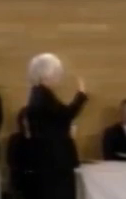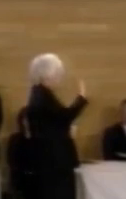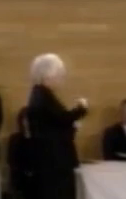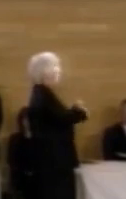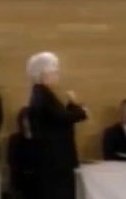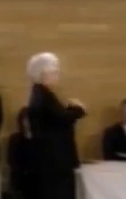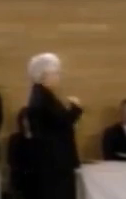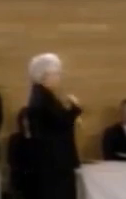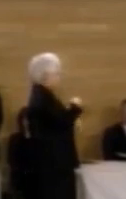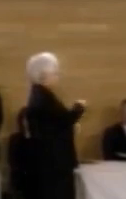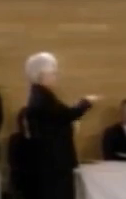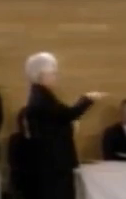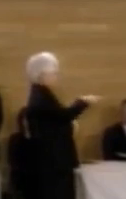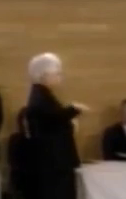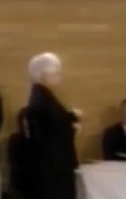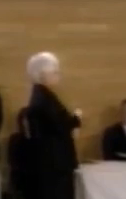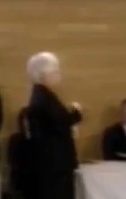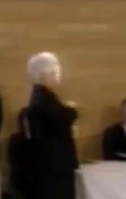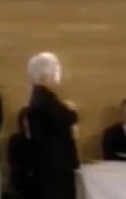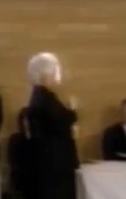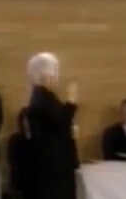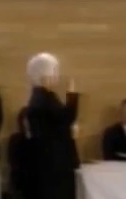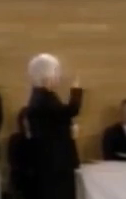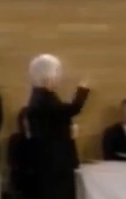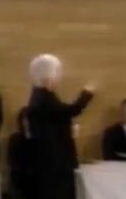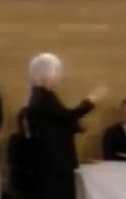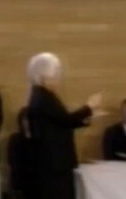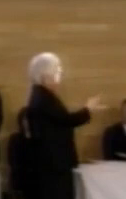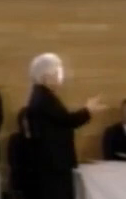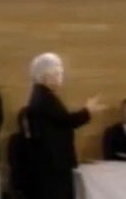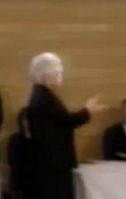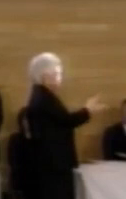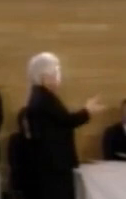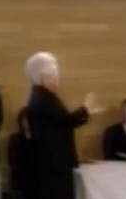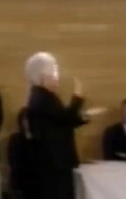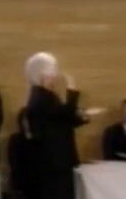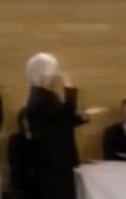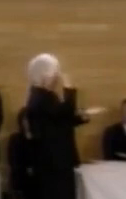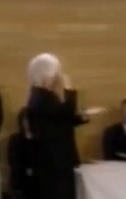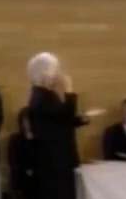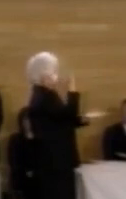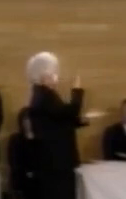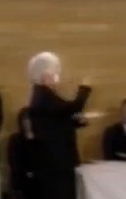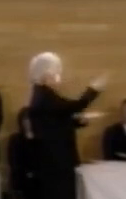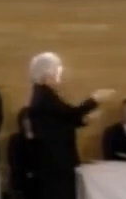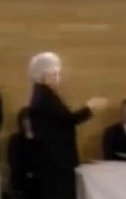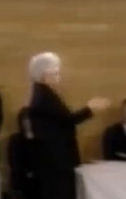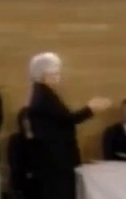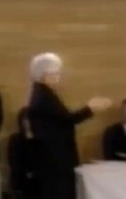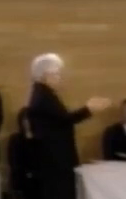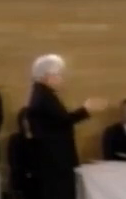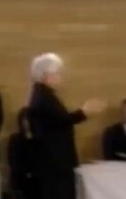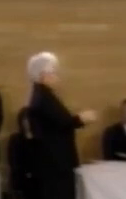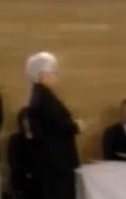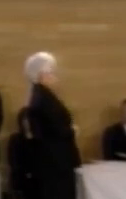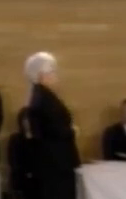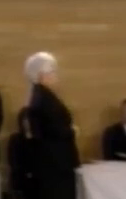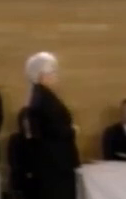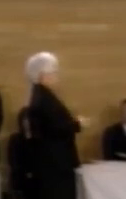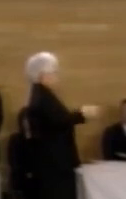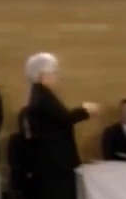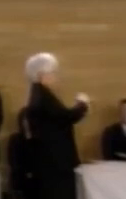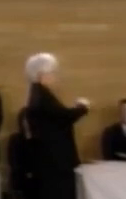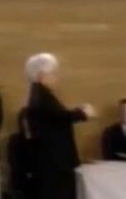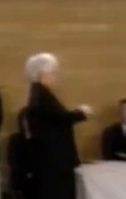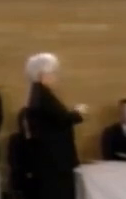たちが自分の将来を見据え、未来に広がる大海原を渡ってい